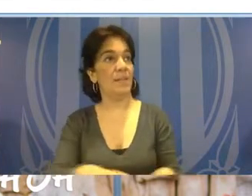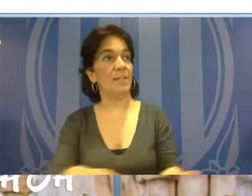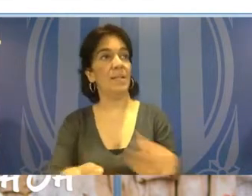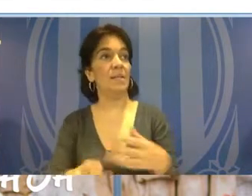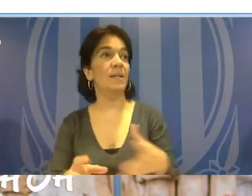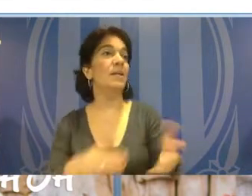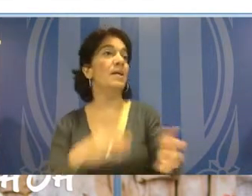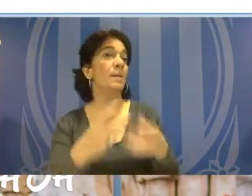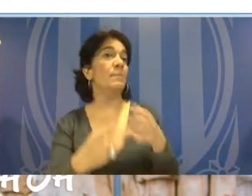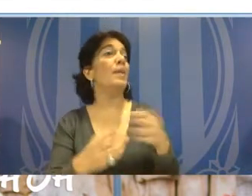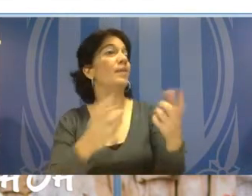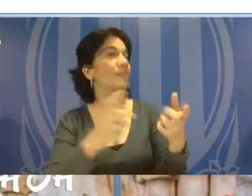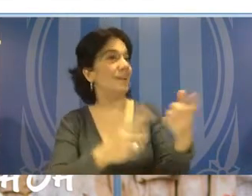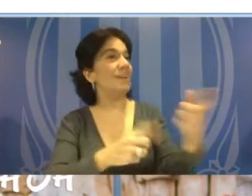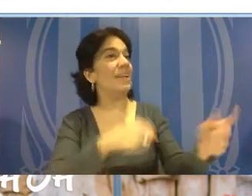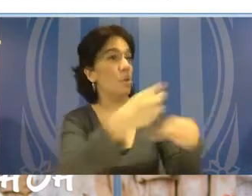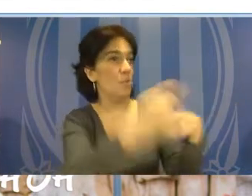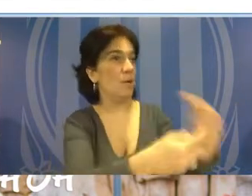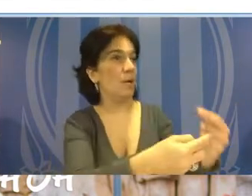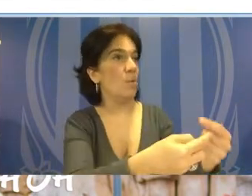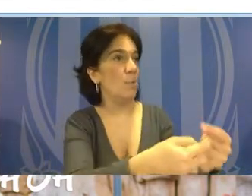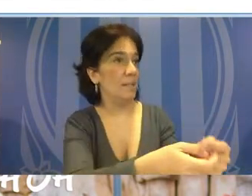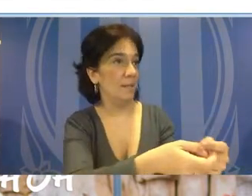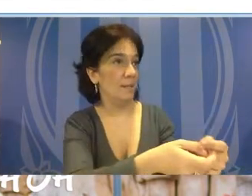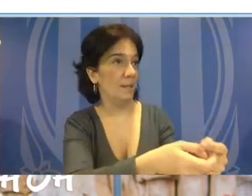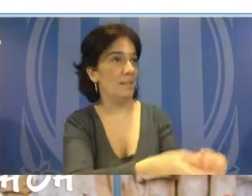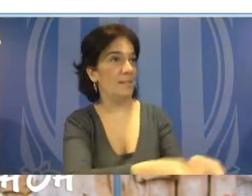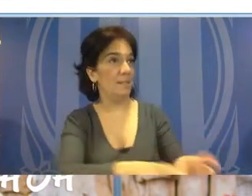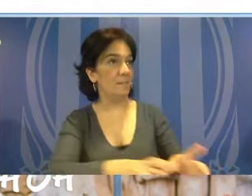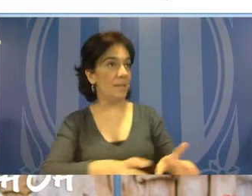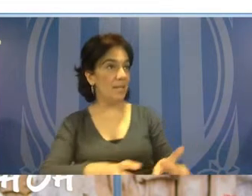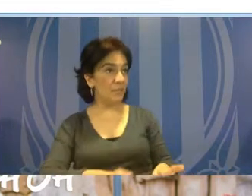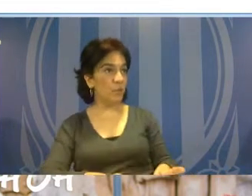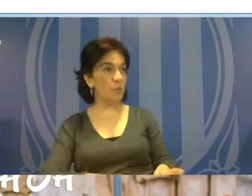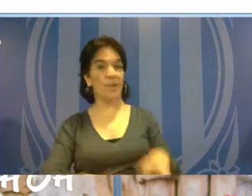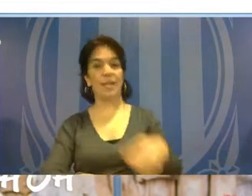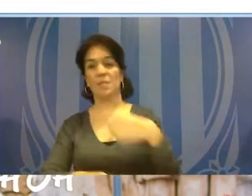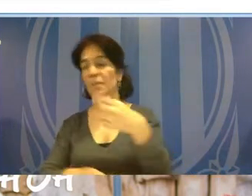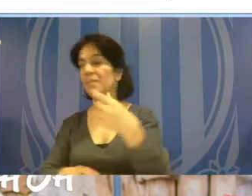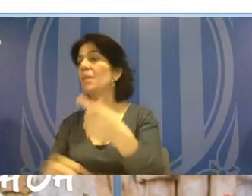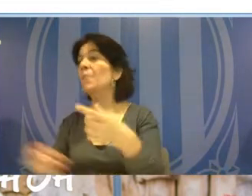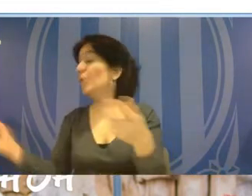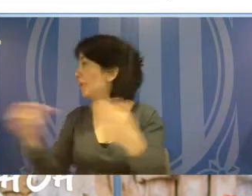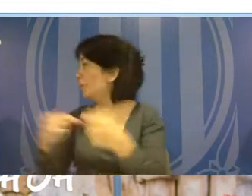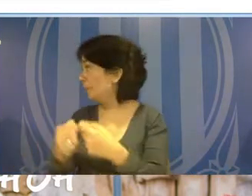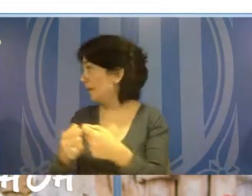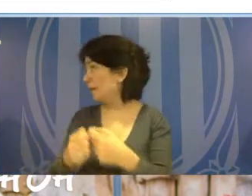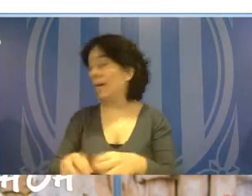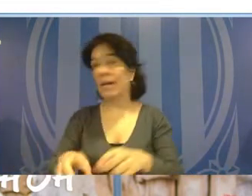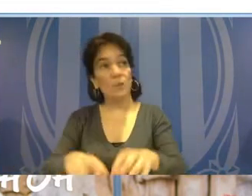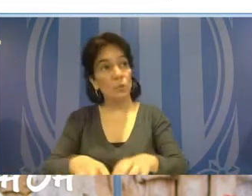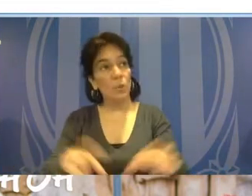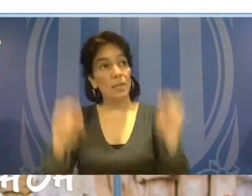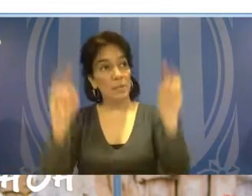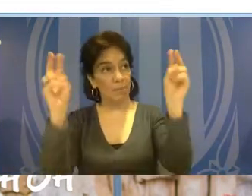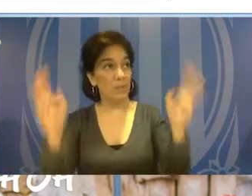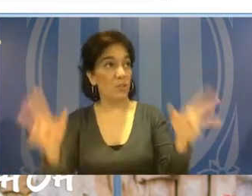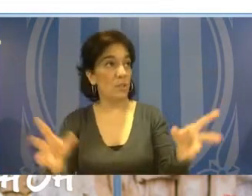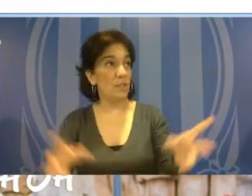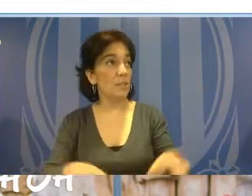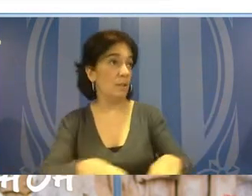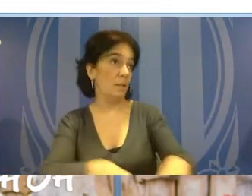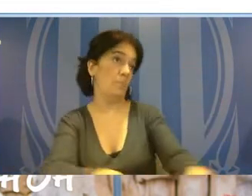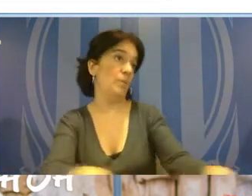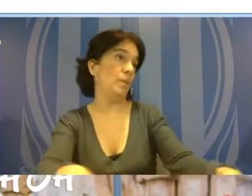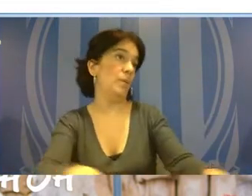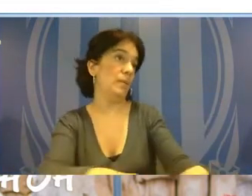anat fent el seguiment. Però hi ha com una recompensa. T'envien les fotos perquè després poden optar a que tu els